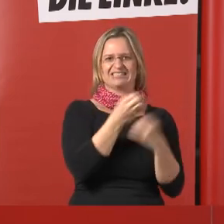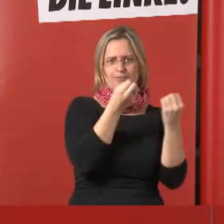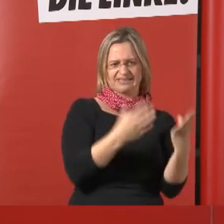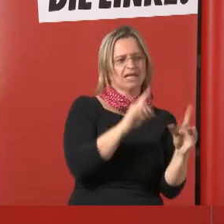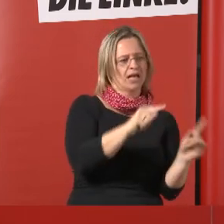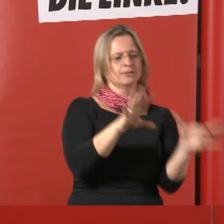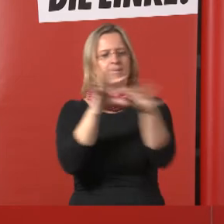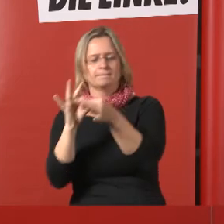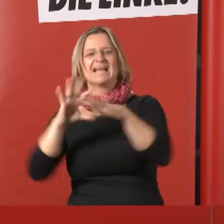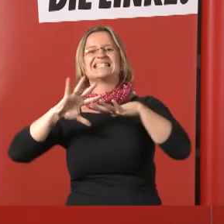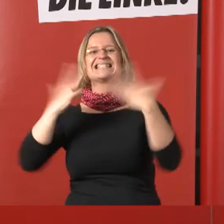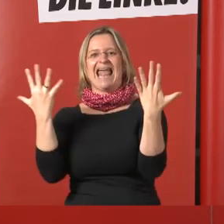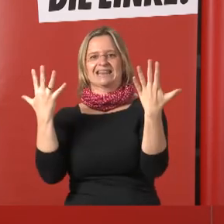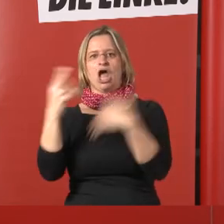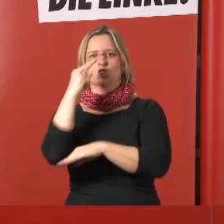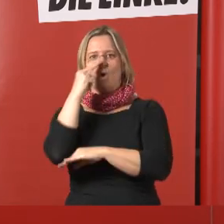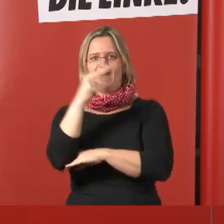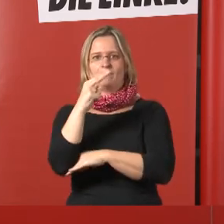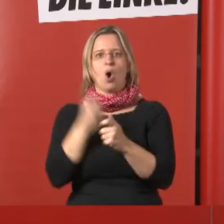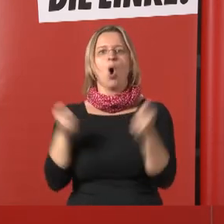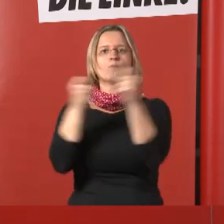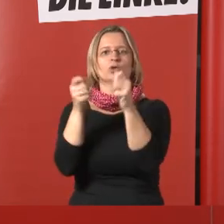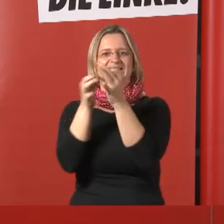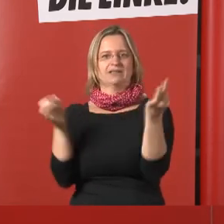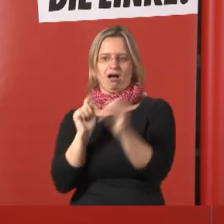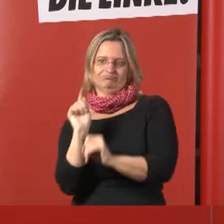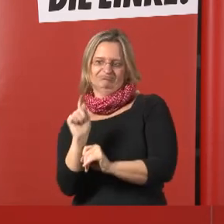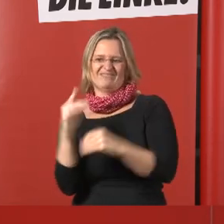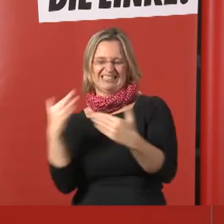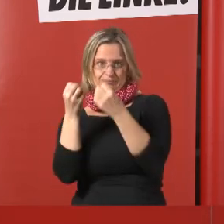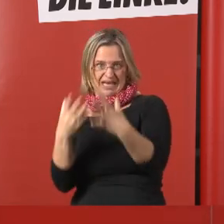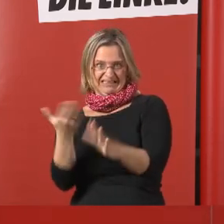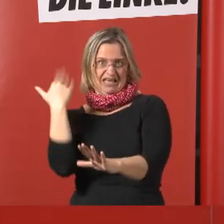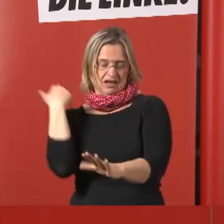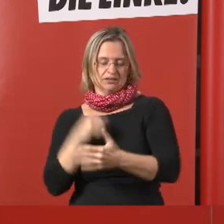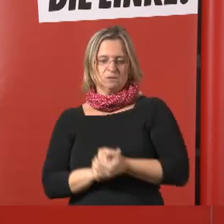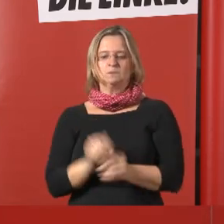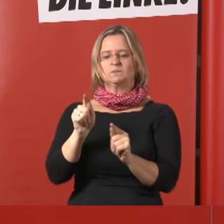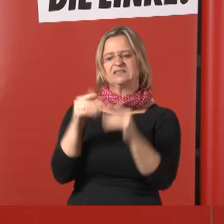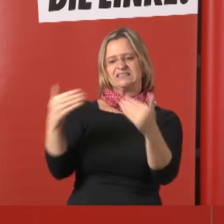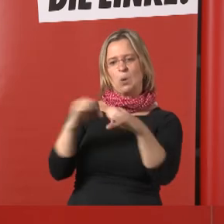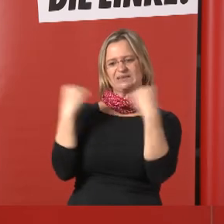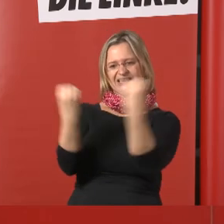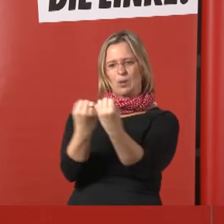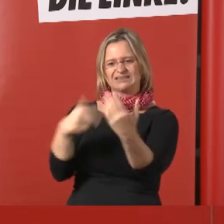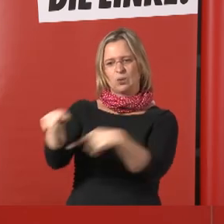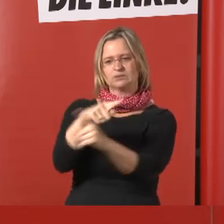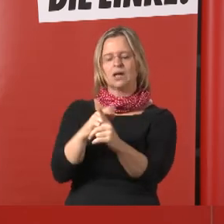den 9. November beschäftigt, die ja dann in dem beschämten Vorgang am 10. November im Bundestag mündeten.